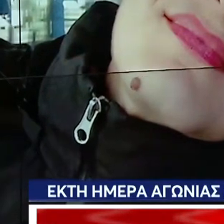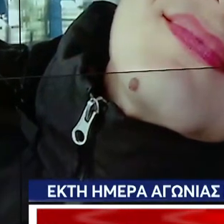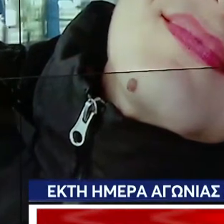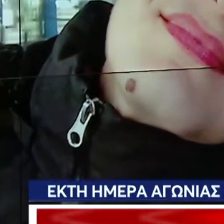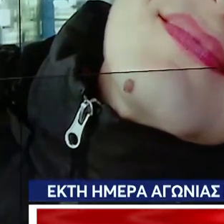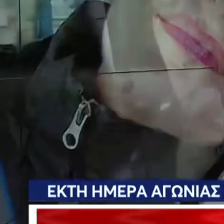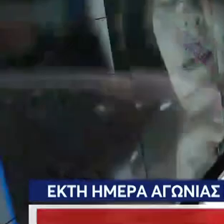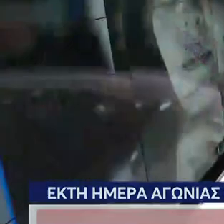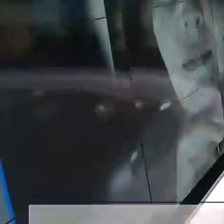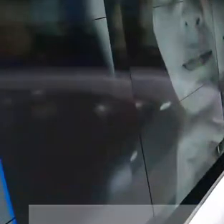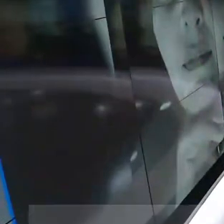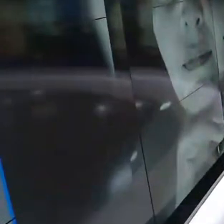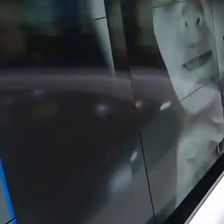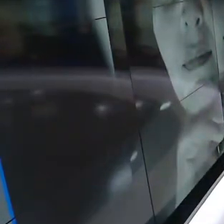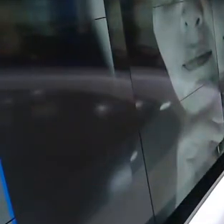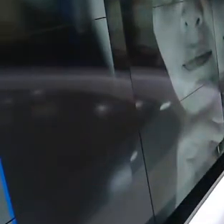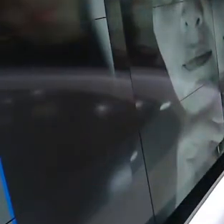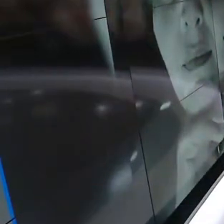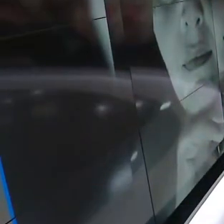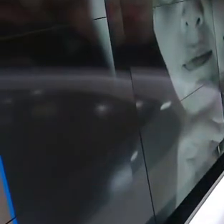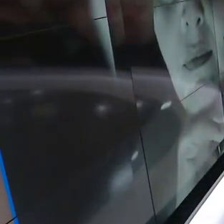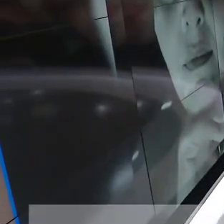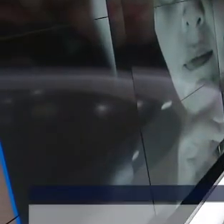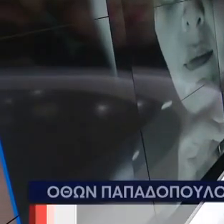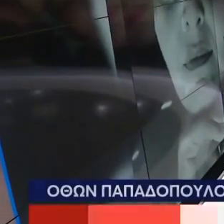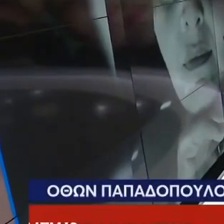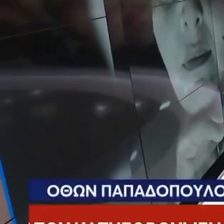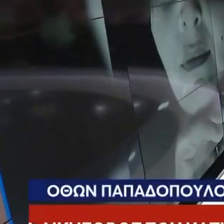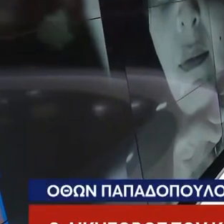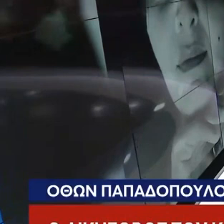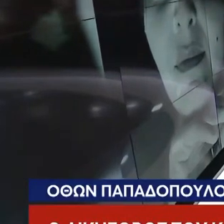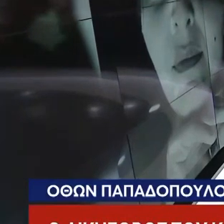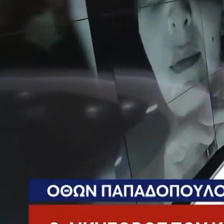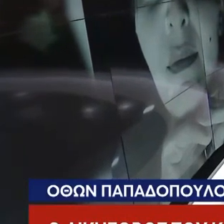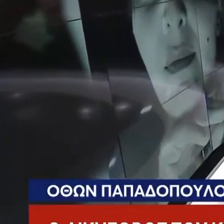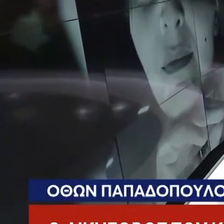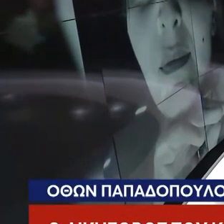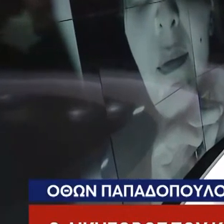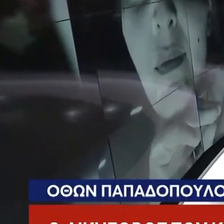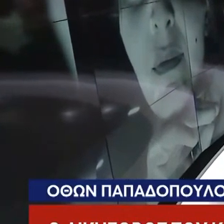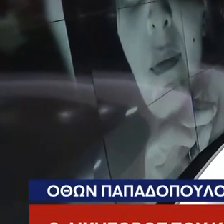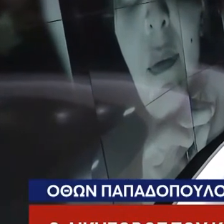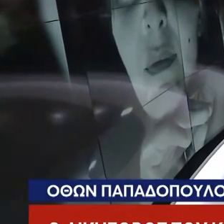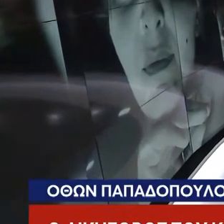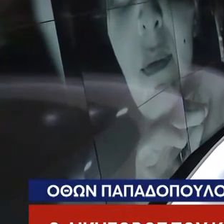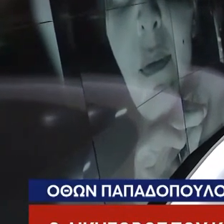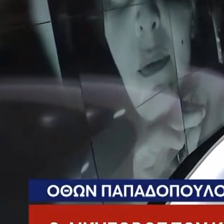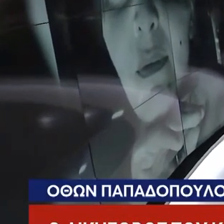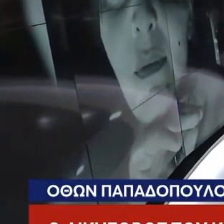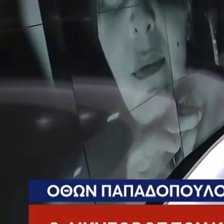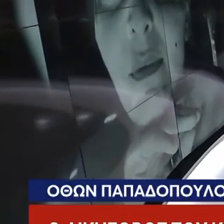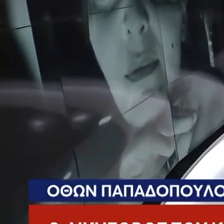Πάμε λοιπόν τώρα να καλησπερίσουμε έναν άνθρωπο που μιλούσαμε μαζί του και χθες, ο κύριος Όθων Παπαδόπουλος. Είναι ο